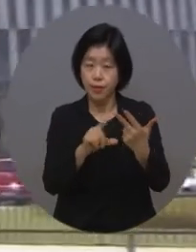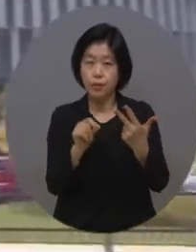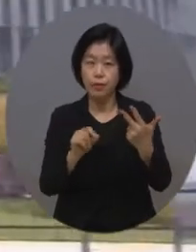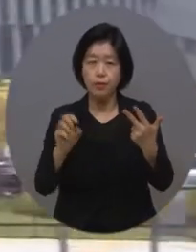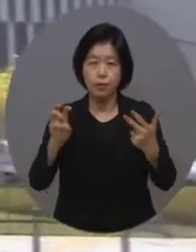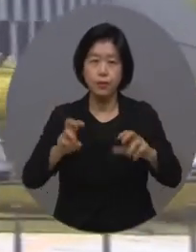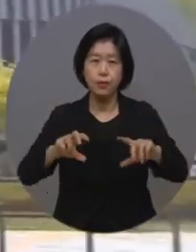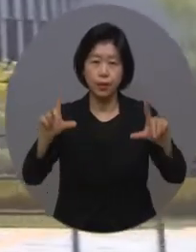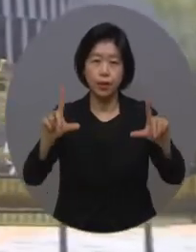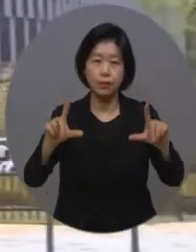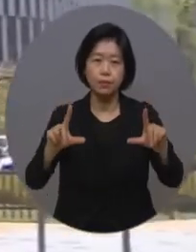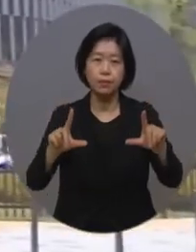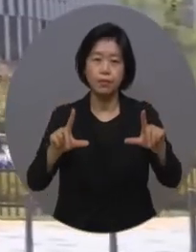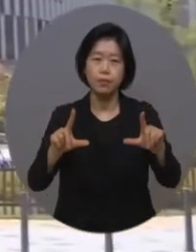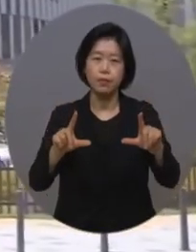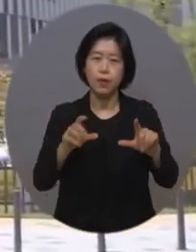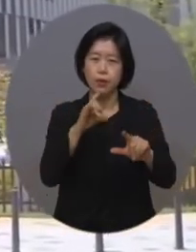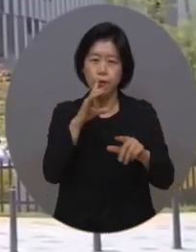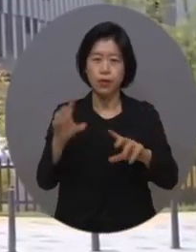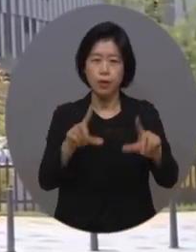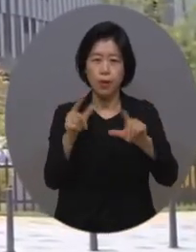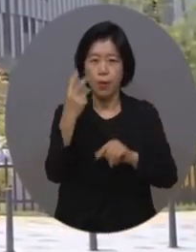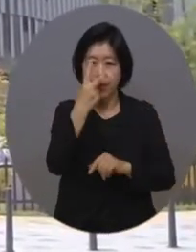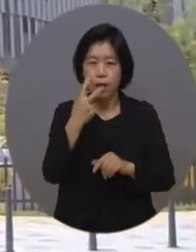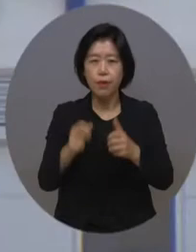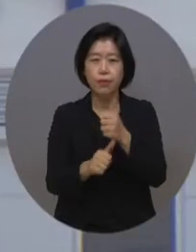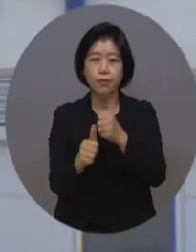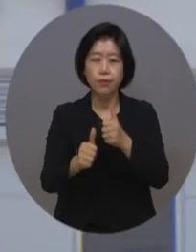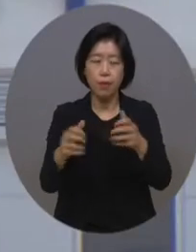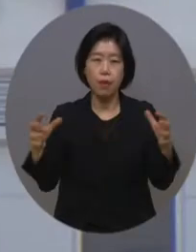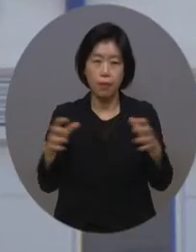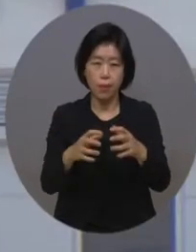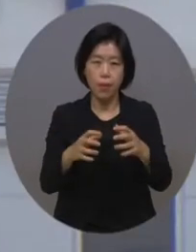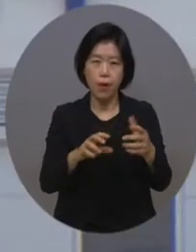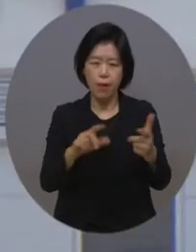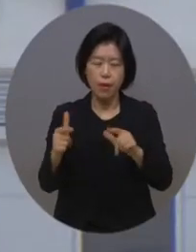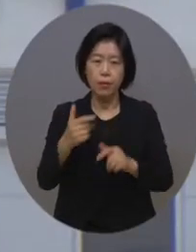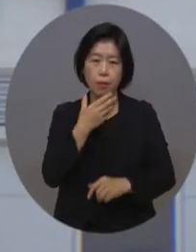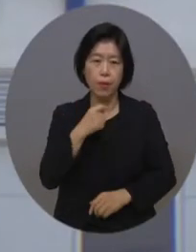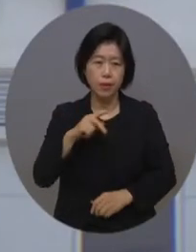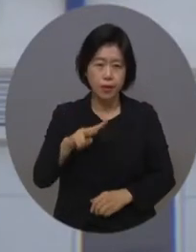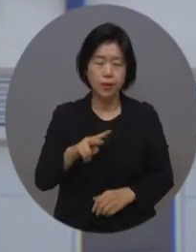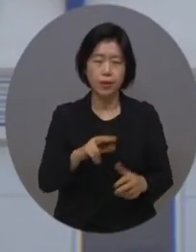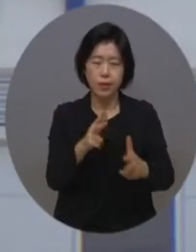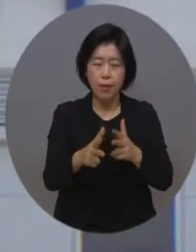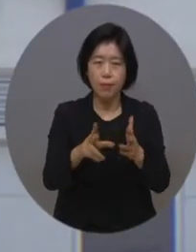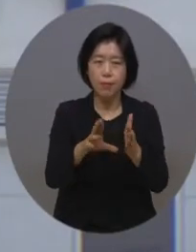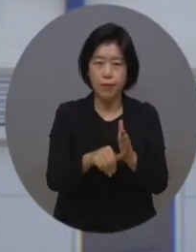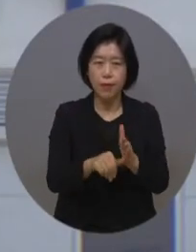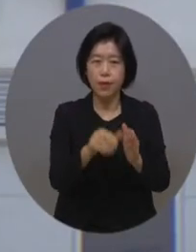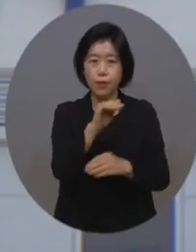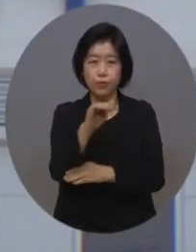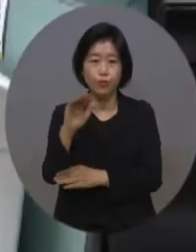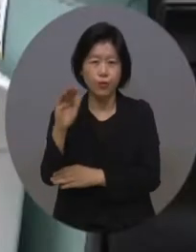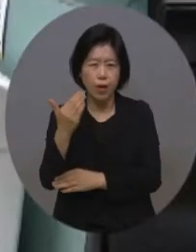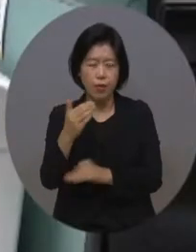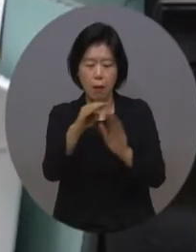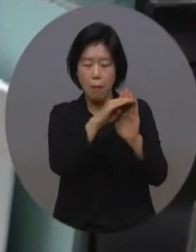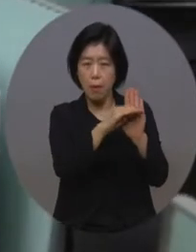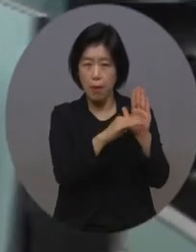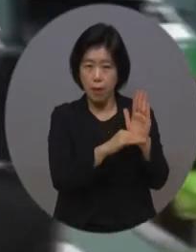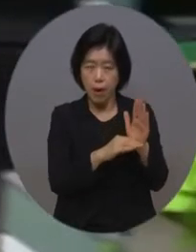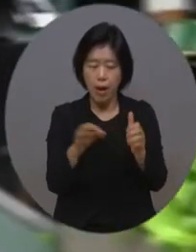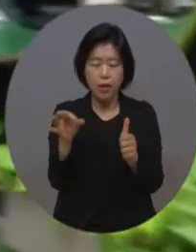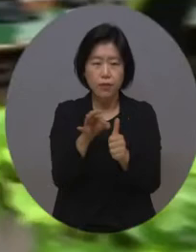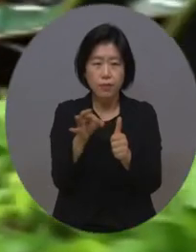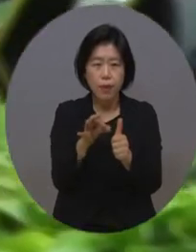64차 중앙 생활 보장 면회를 개체 각종 복지사업에 기준이 되는 내년도 기준 중 2 소들 각 급 앱을 선정 기준 등을